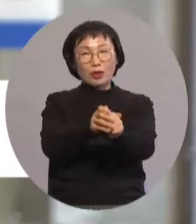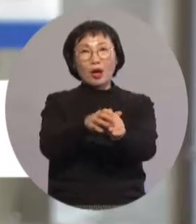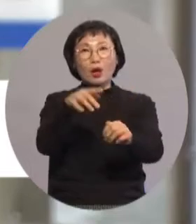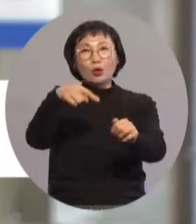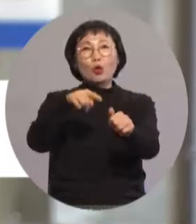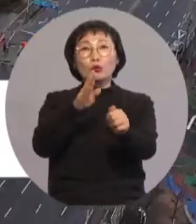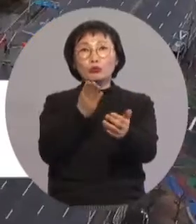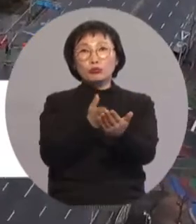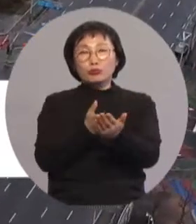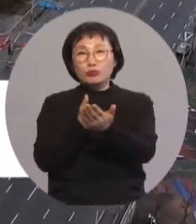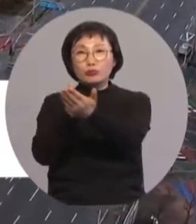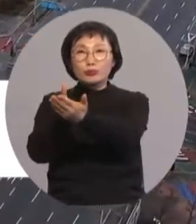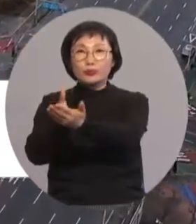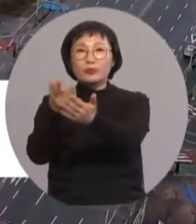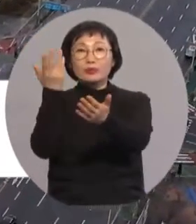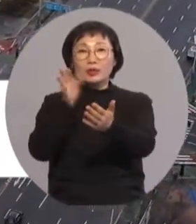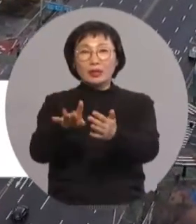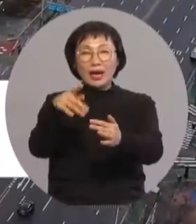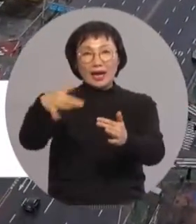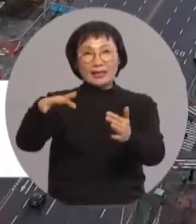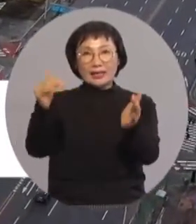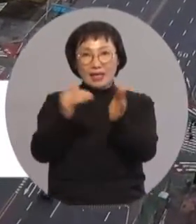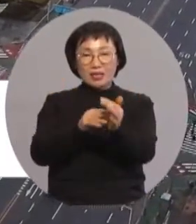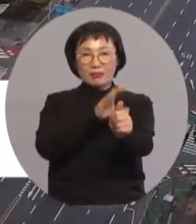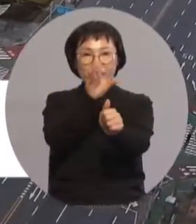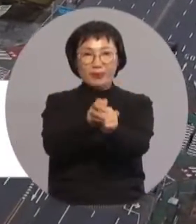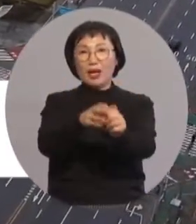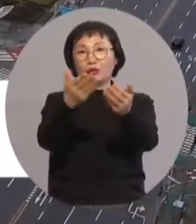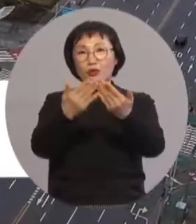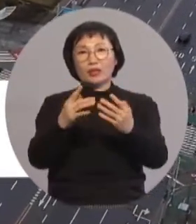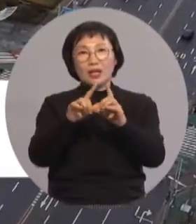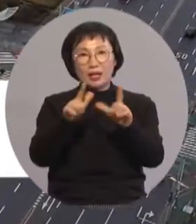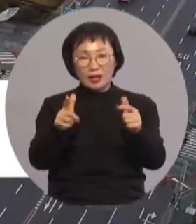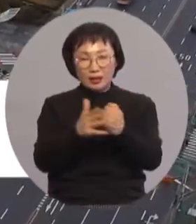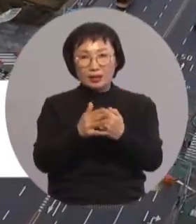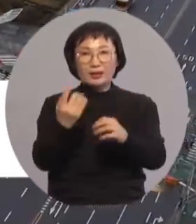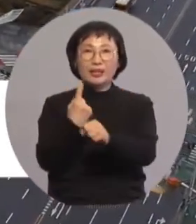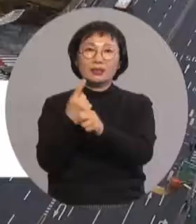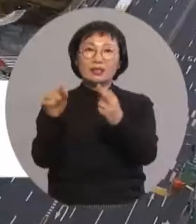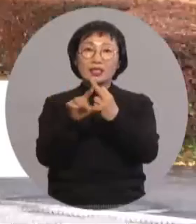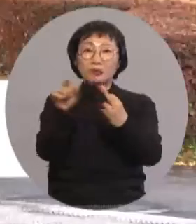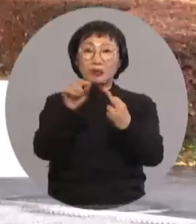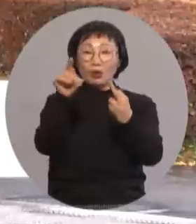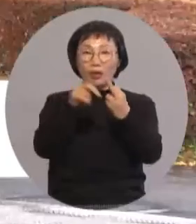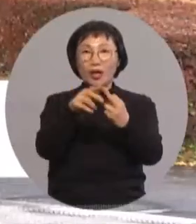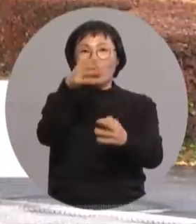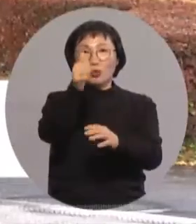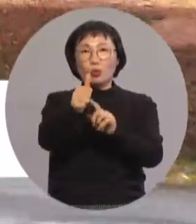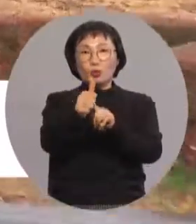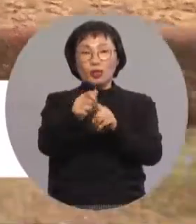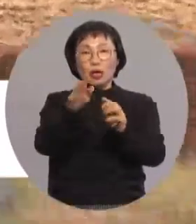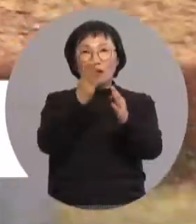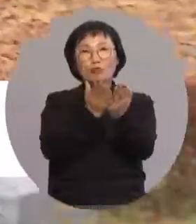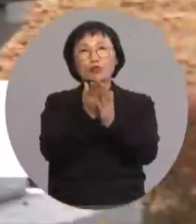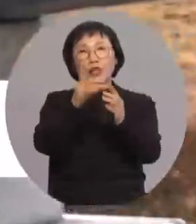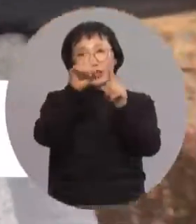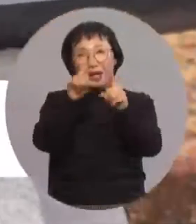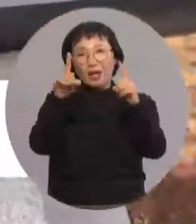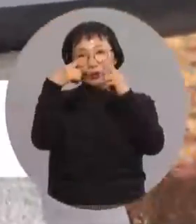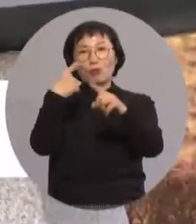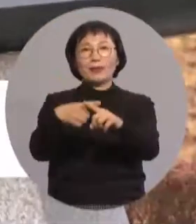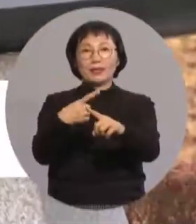정부는 아직까지 정식 임명하지 않고 있으며 지난해 12월에 총장 후보를 선출한 군산대 도 마찬가지